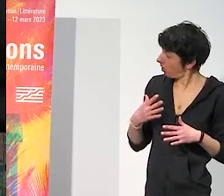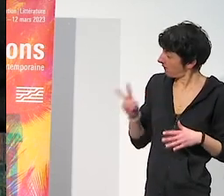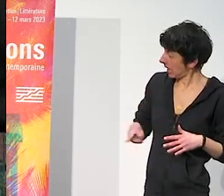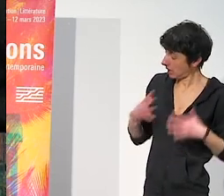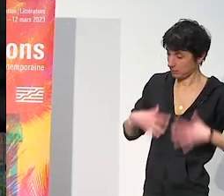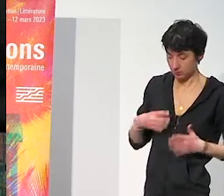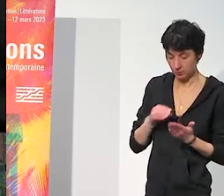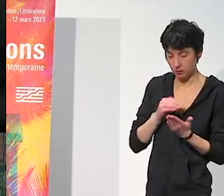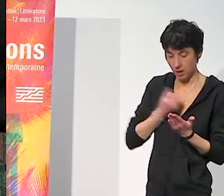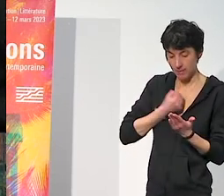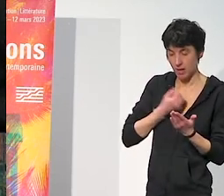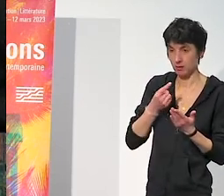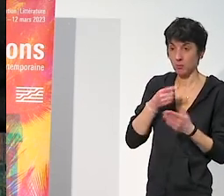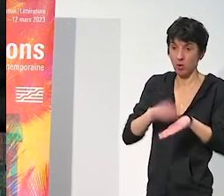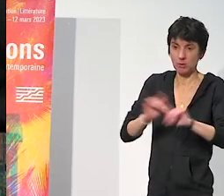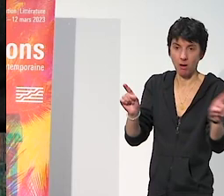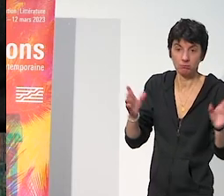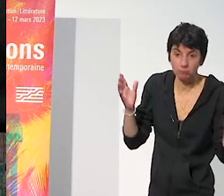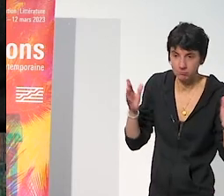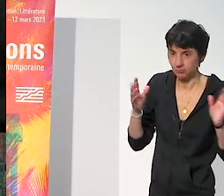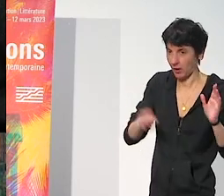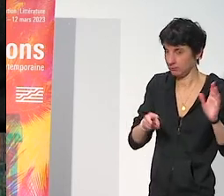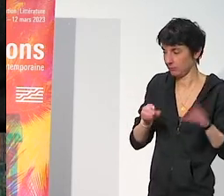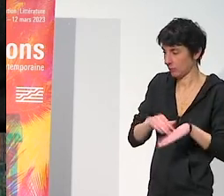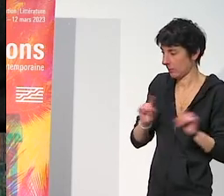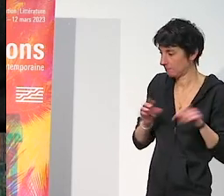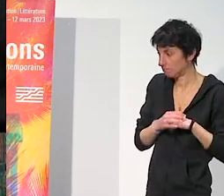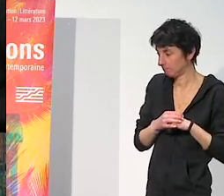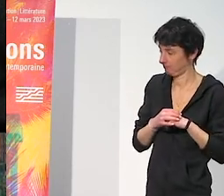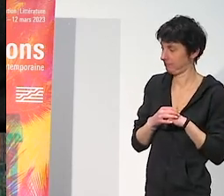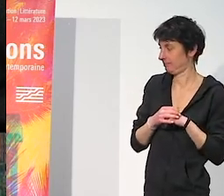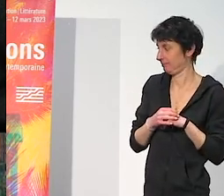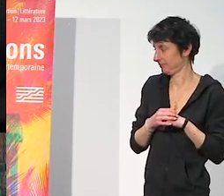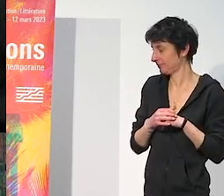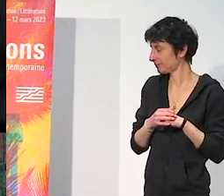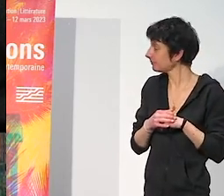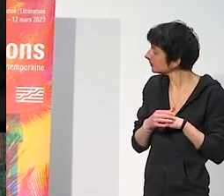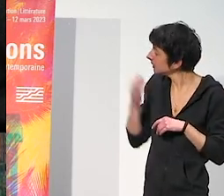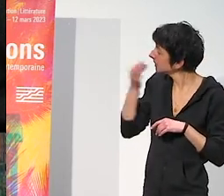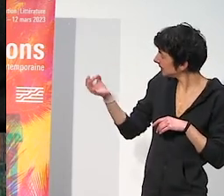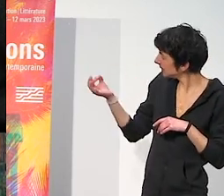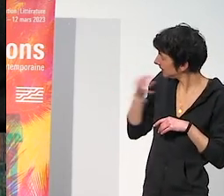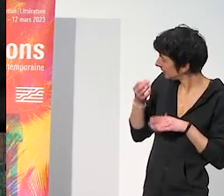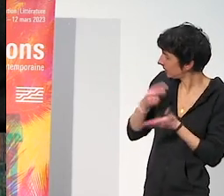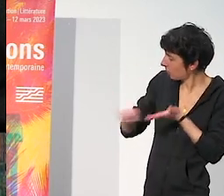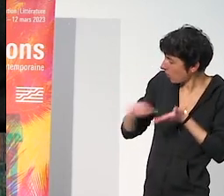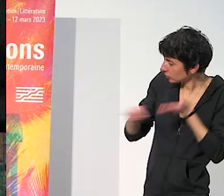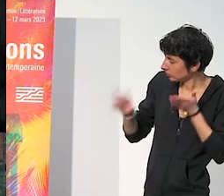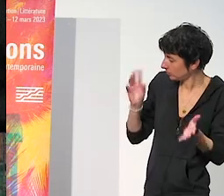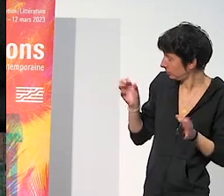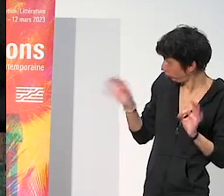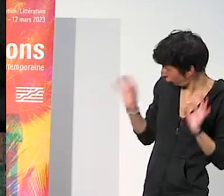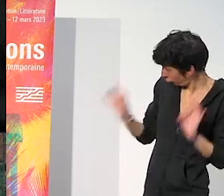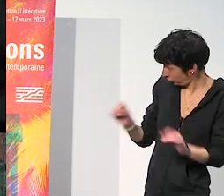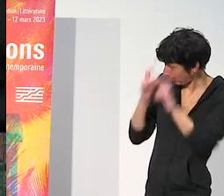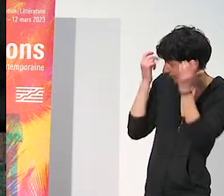C'est peut-être pas très recommandable, mais c'est comme ça en fait. Vous parlez de la danse, je crois que vous êtes danseuse, vous